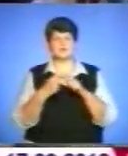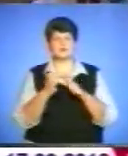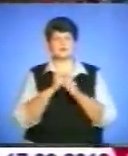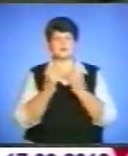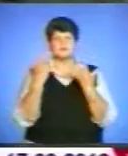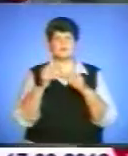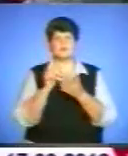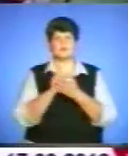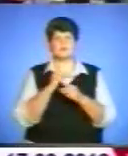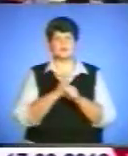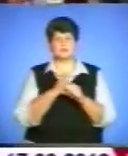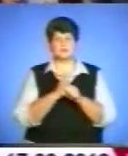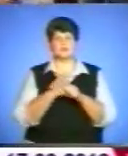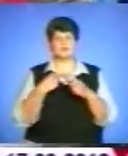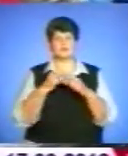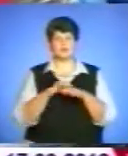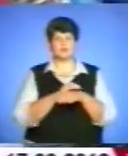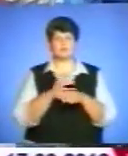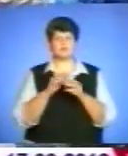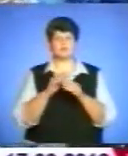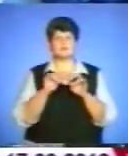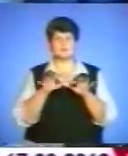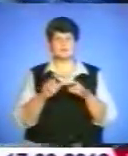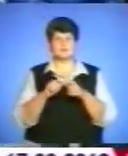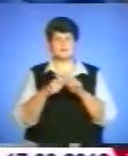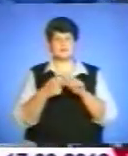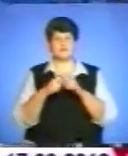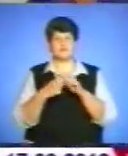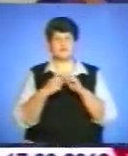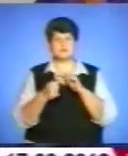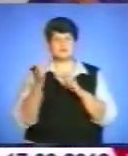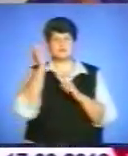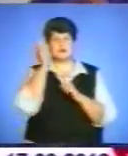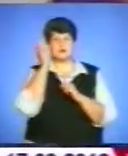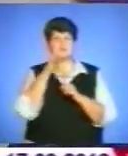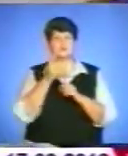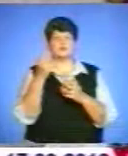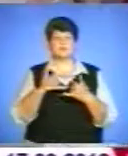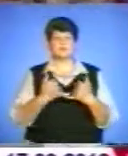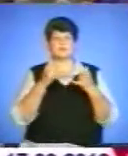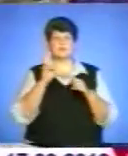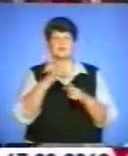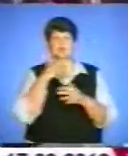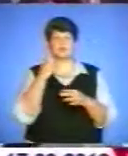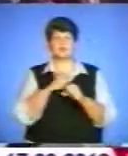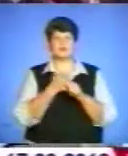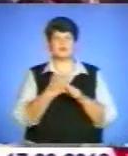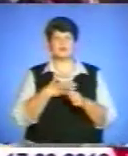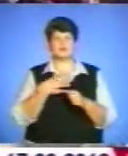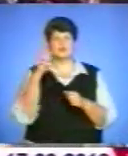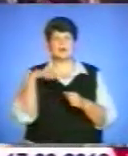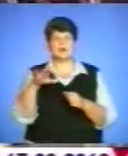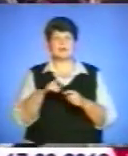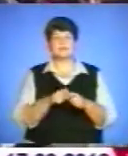зробити добру справу і зав'язати вузлик на згадку. Сьогодні вшанували тих, хто зробив чимало для нашого краю. На відкритті пластового